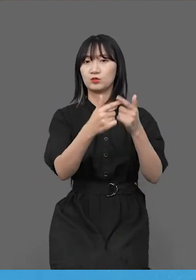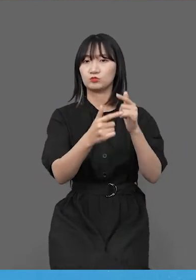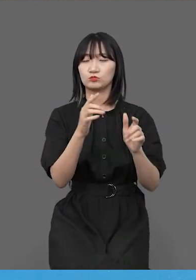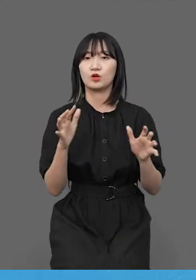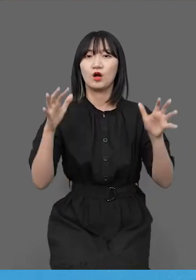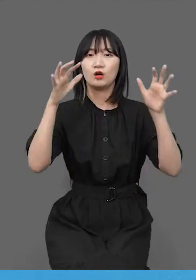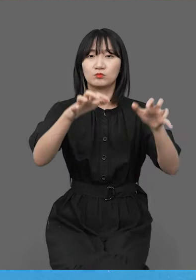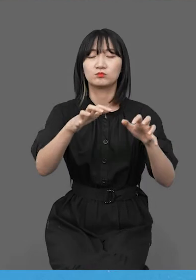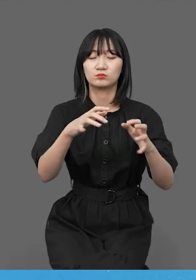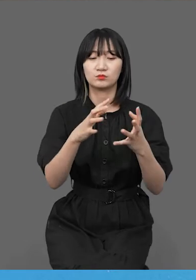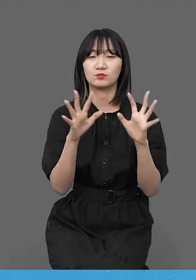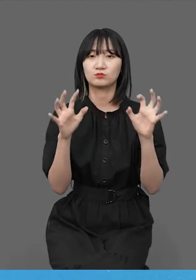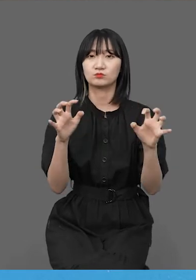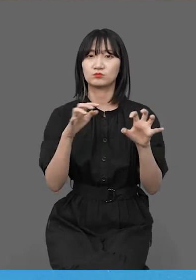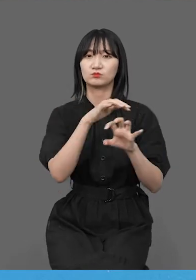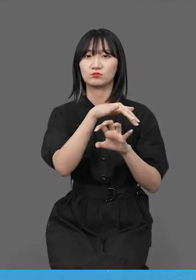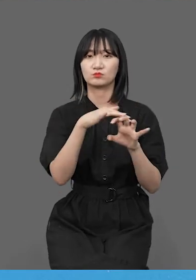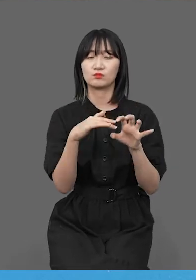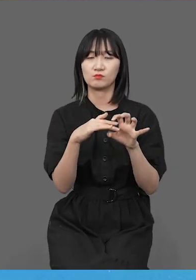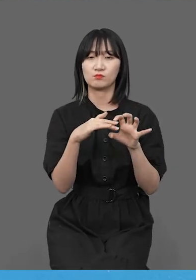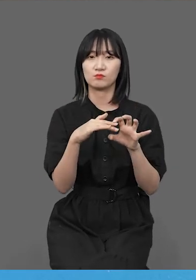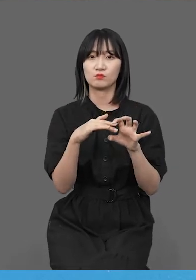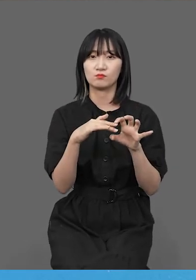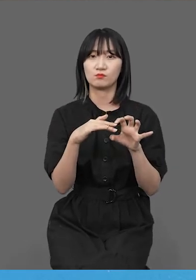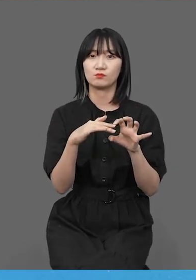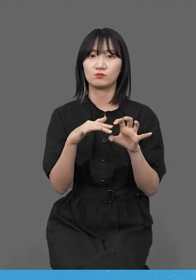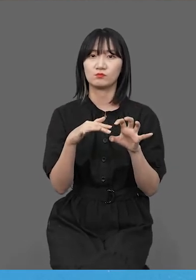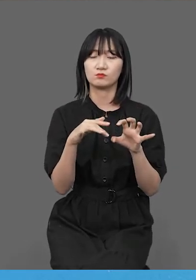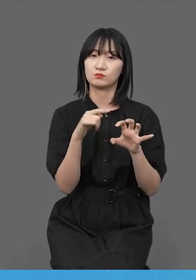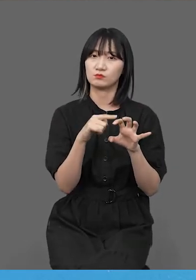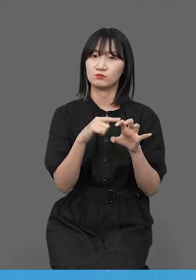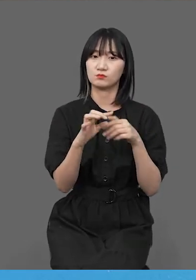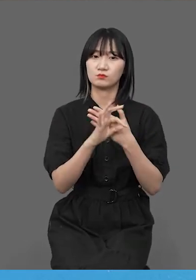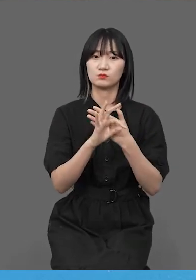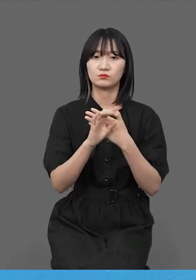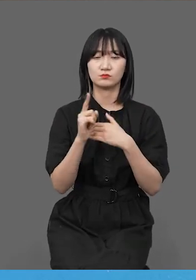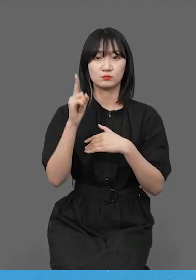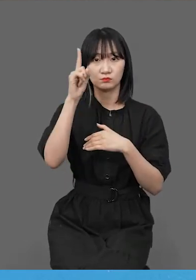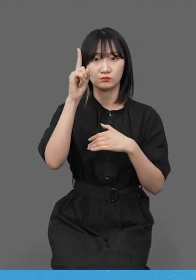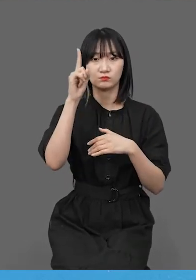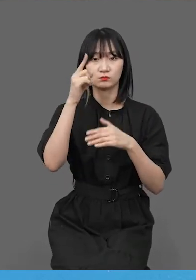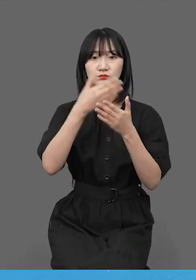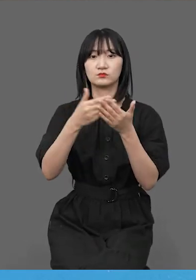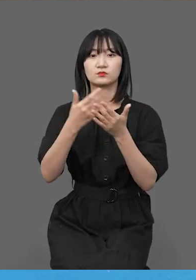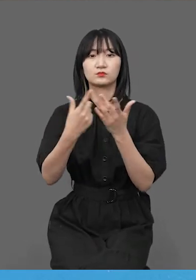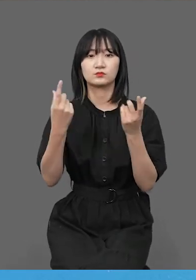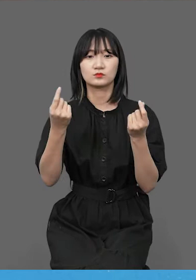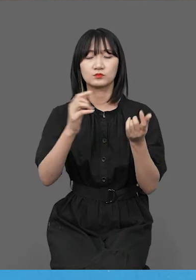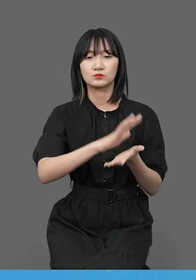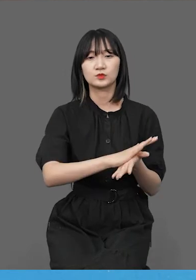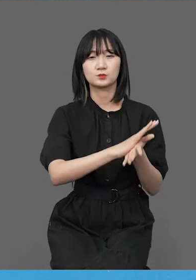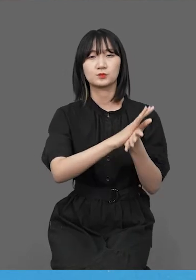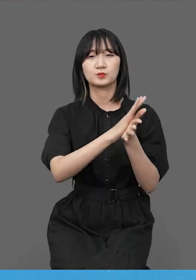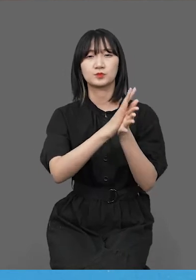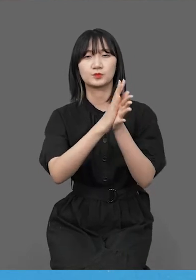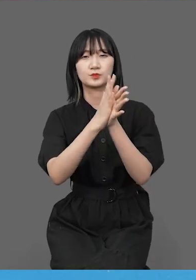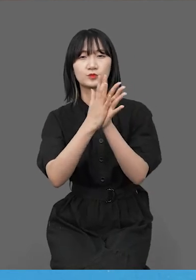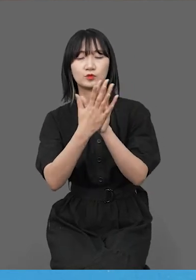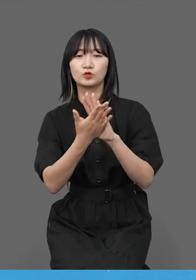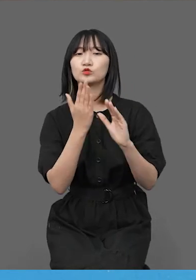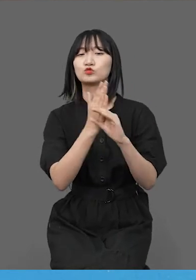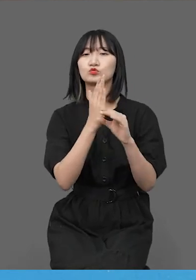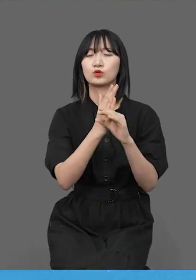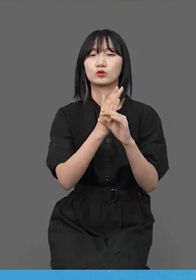공룡의 앞다리가 앞 날개로 바뀐 거라면 저 위의 그림처럼 그 바뀌어가는 정말 드라마틱하는